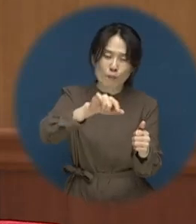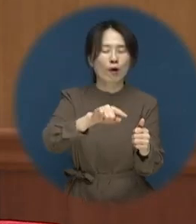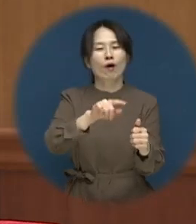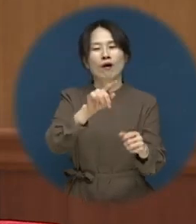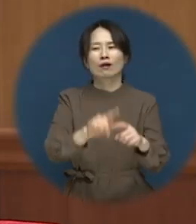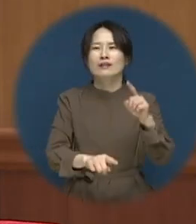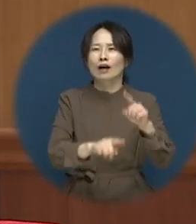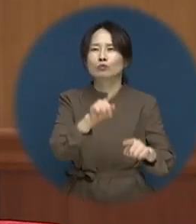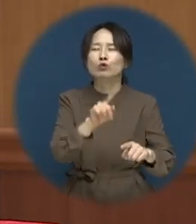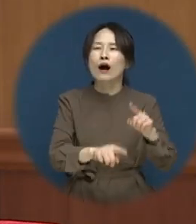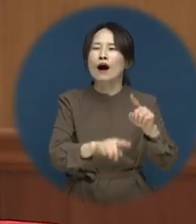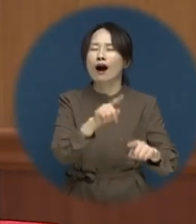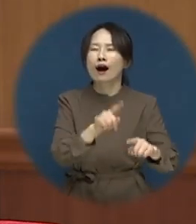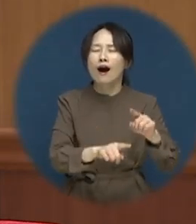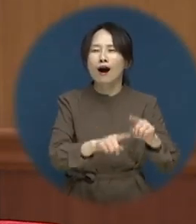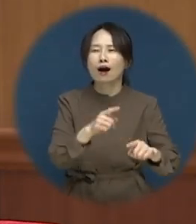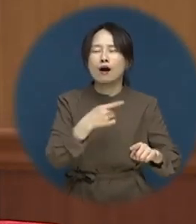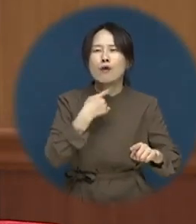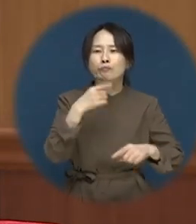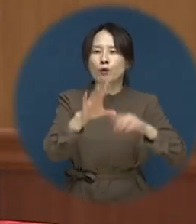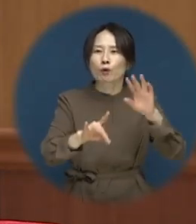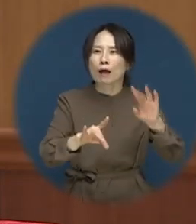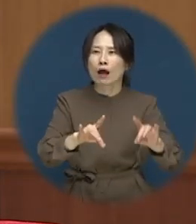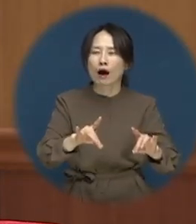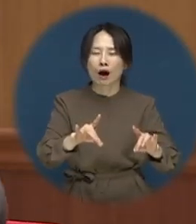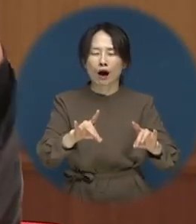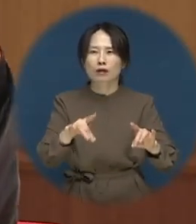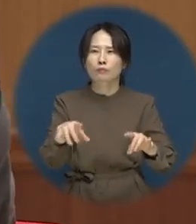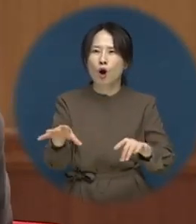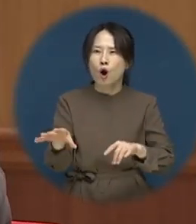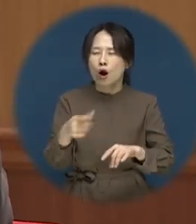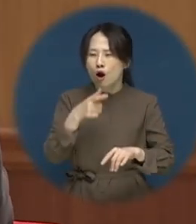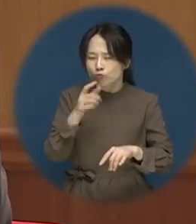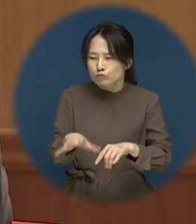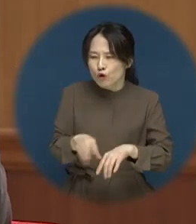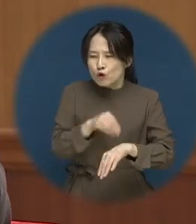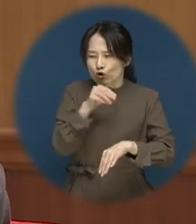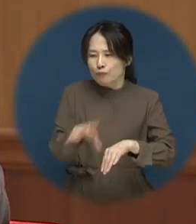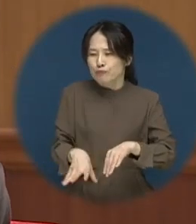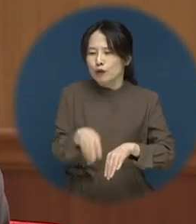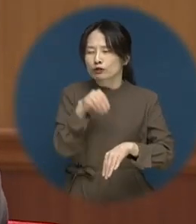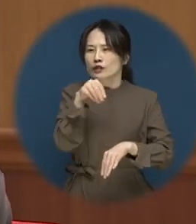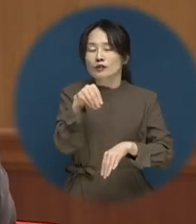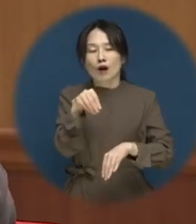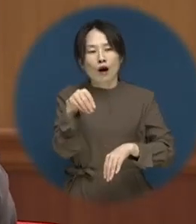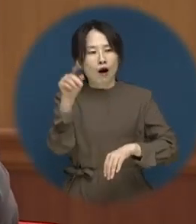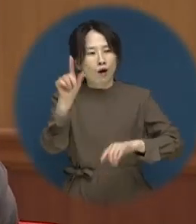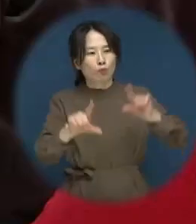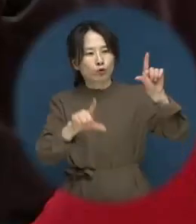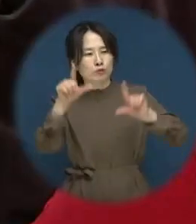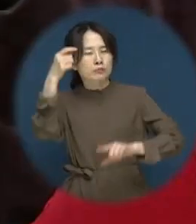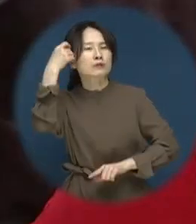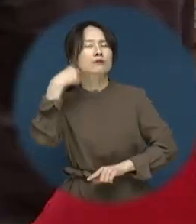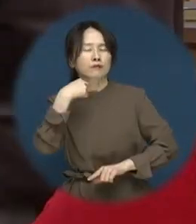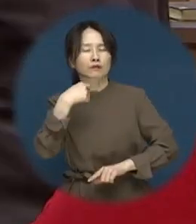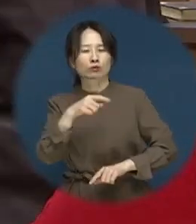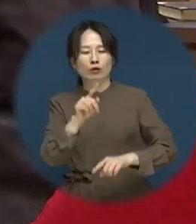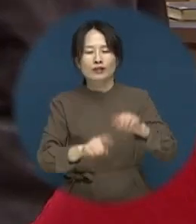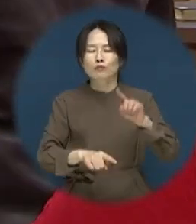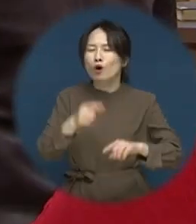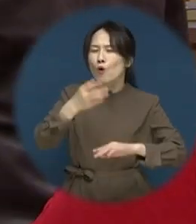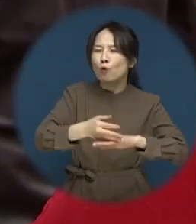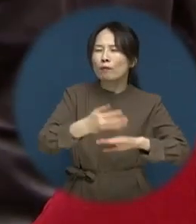갈증을 느꼈을 때. 물을 주면요, 물이 올라가는 게 보여요. 막 느껴져요, 그게. 야. 고맙다는 게 느껴져요, 그 새벽에. 예, 예.